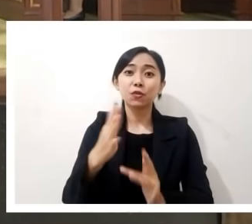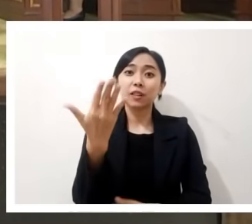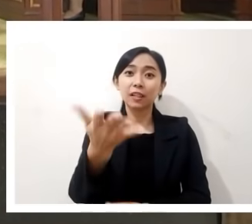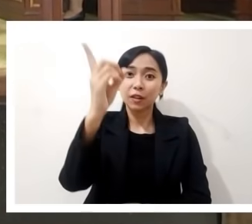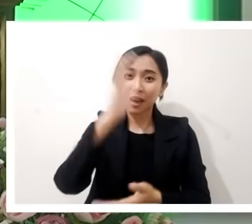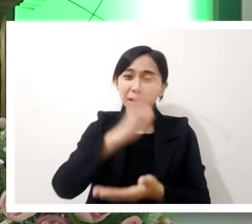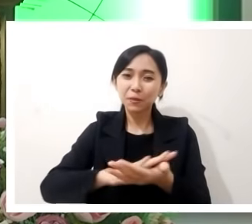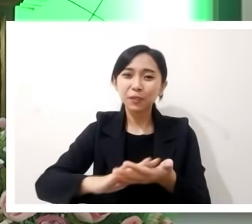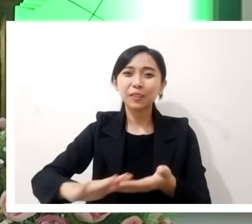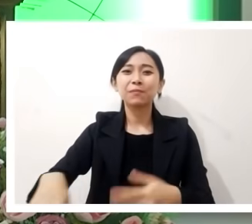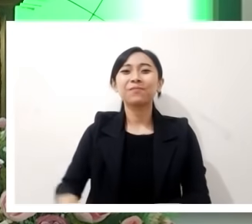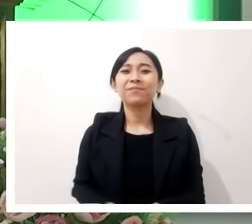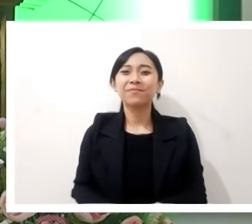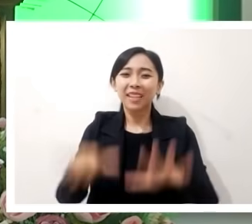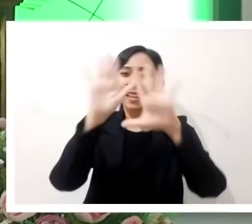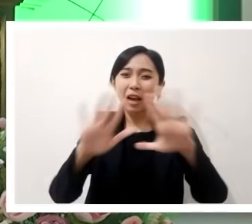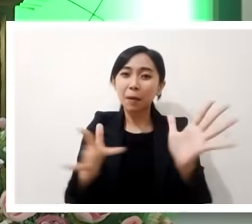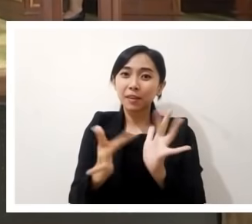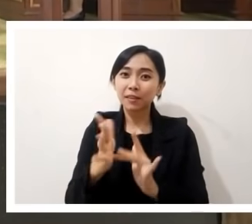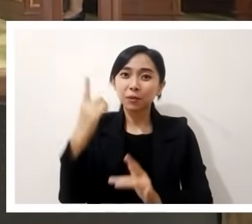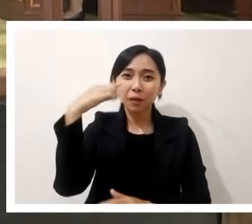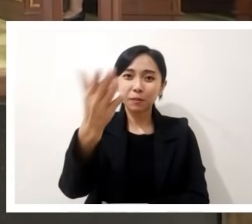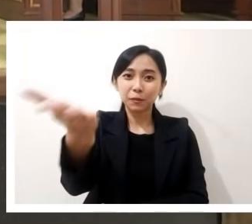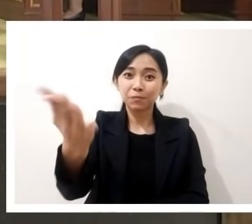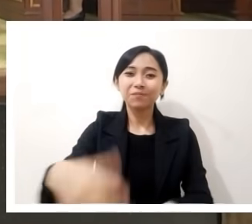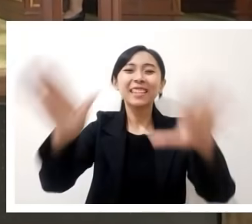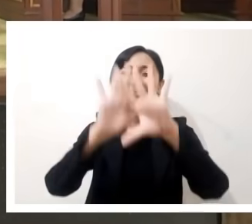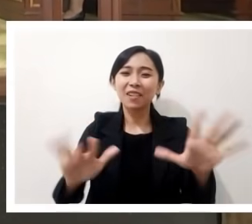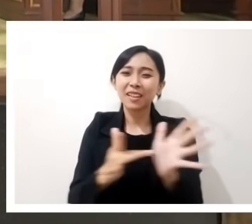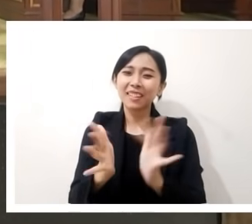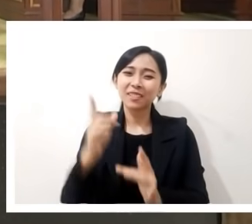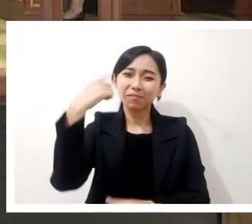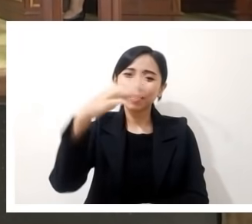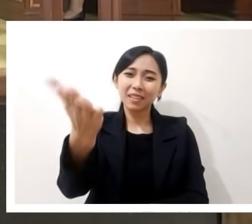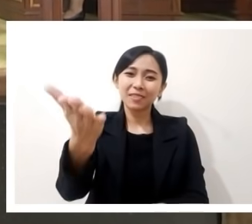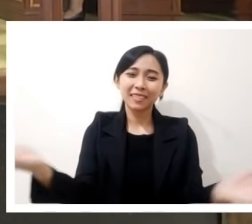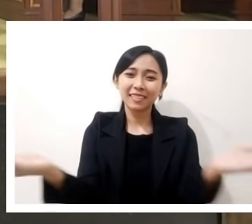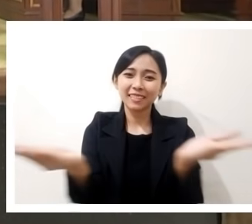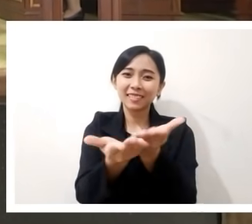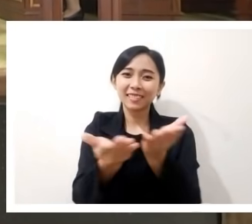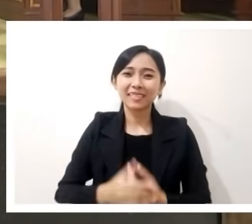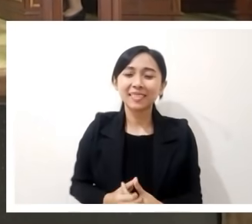telah diampuni. Damai Kristus bagimu. Damai Kristus bagimu juga.